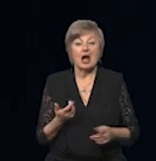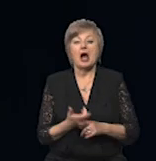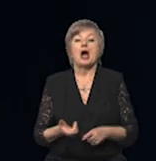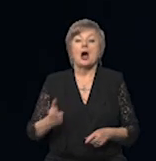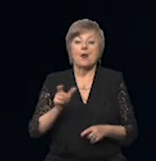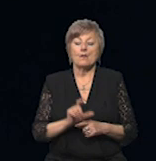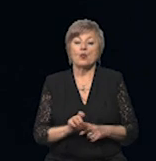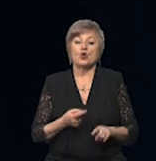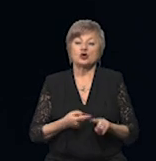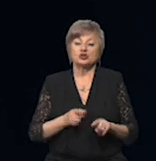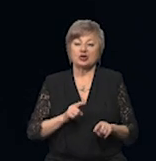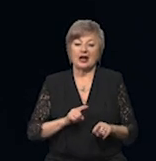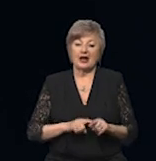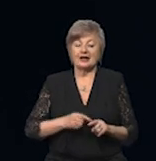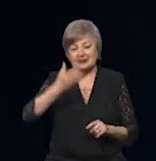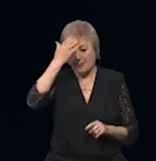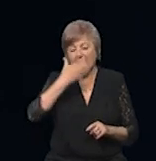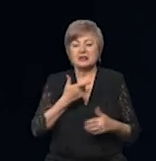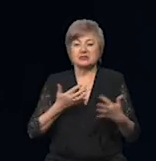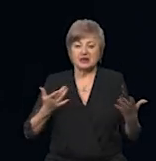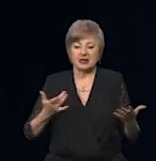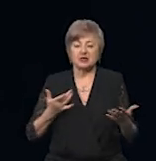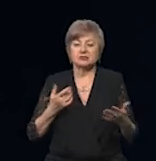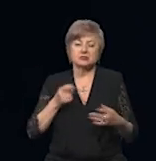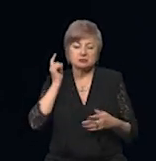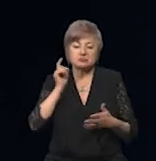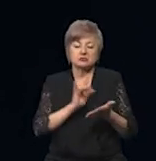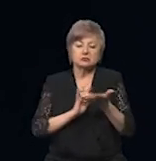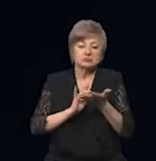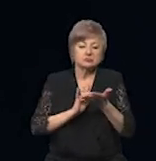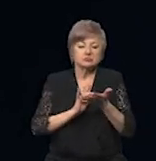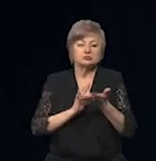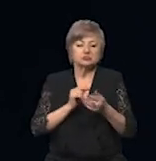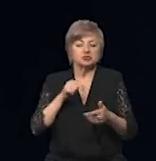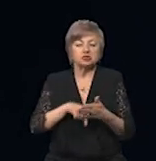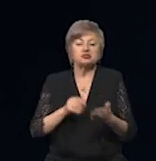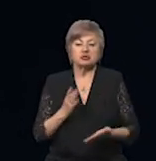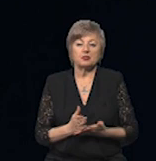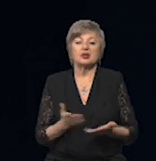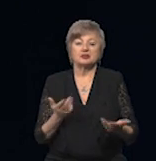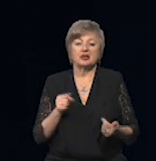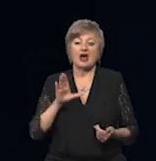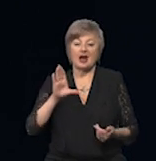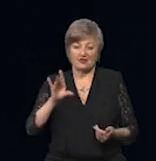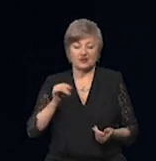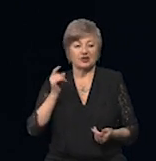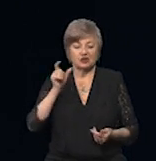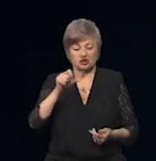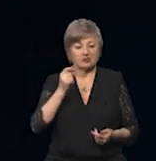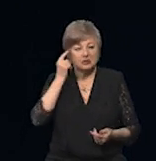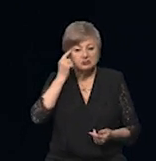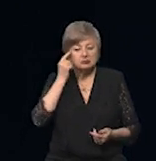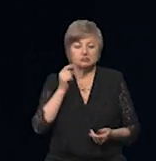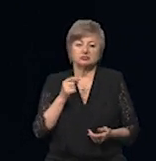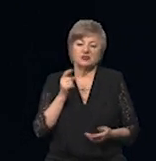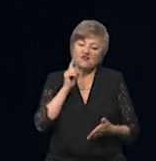тих масок, вони мають якесь ритуальне значення, мабуть. Безумовно. Ви людина взагалі забобонна? Вірите у...